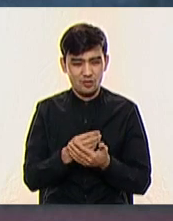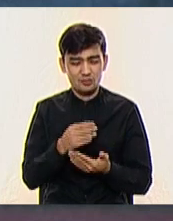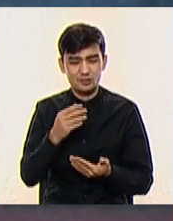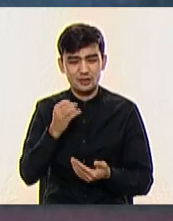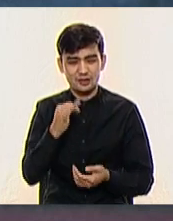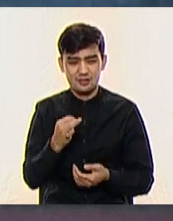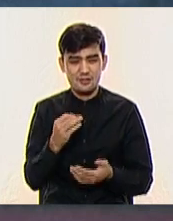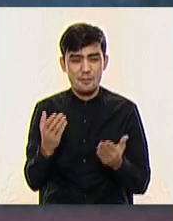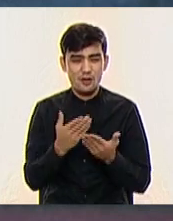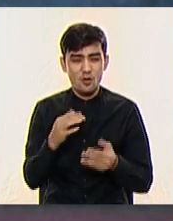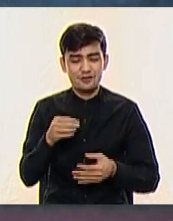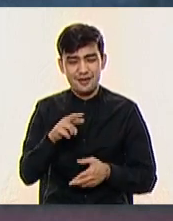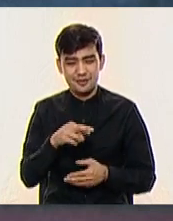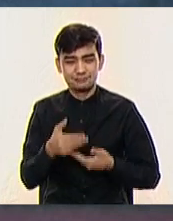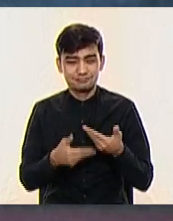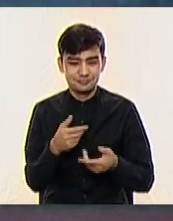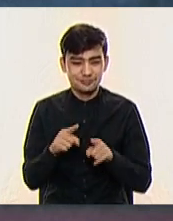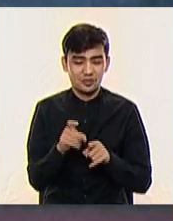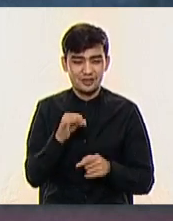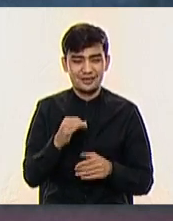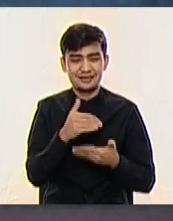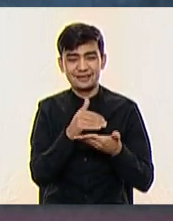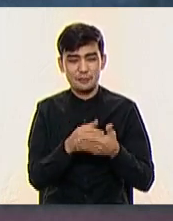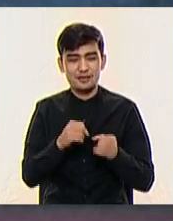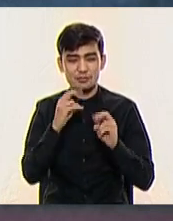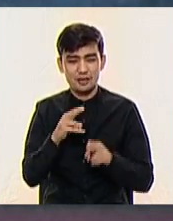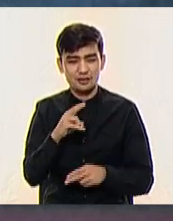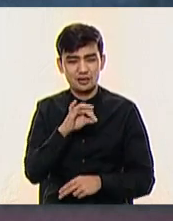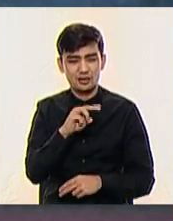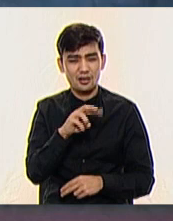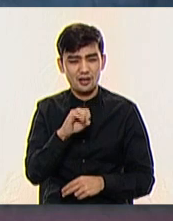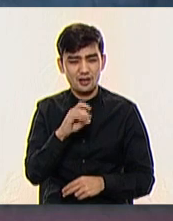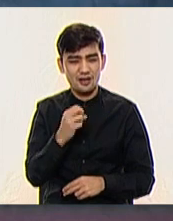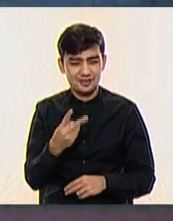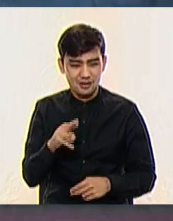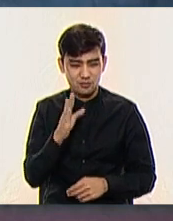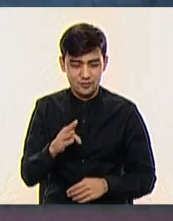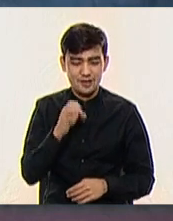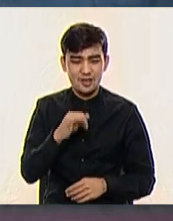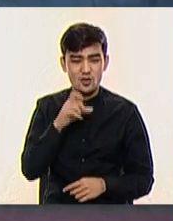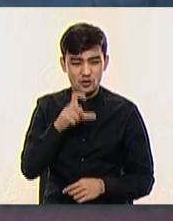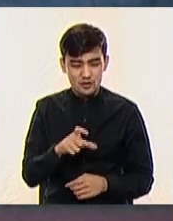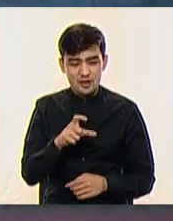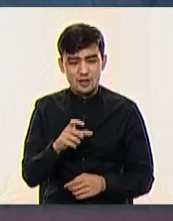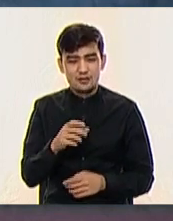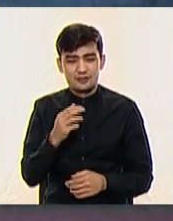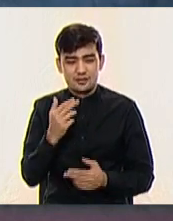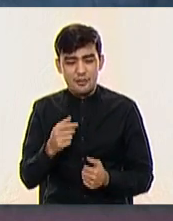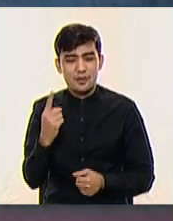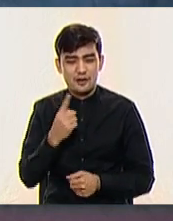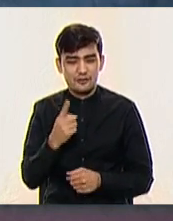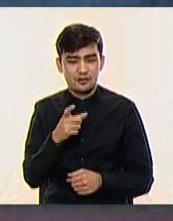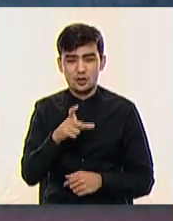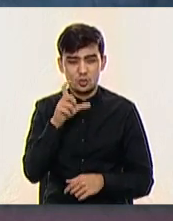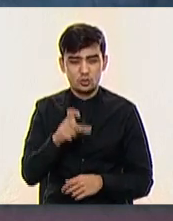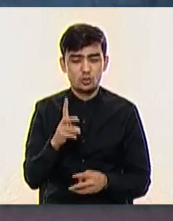для мягкого вхождения, будем говорить, в систему всеобщего декларирования. Потому что люди, ну да, первое, у нас первый этап, это